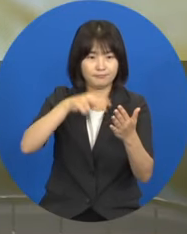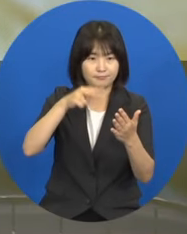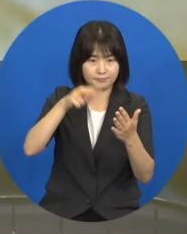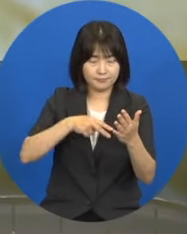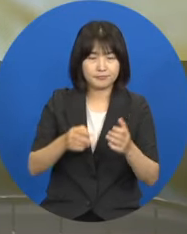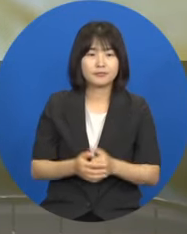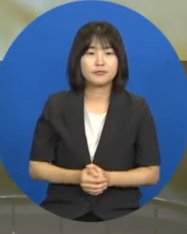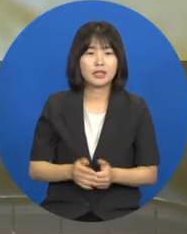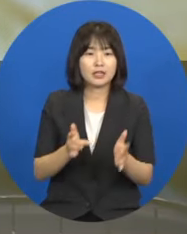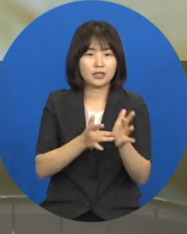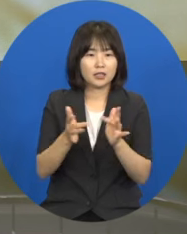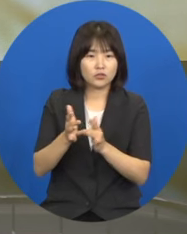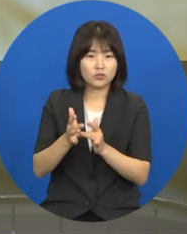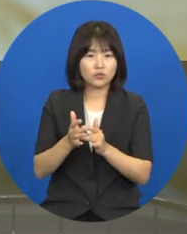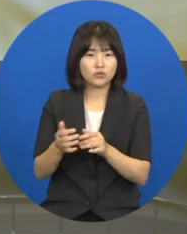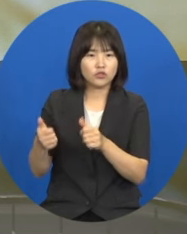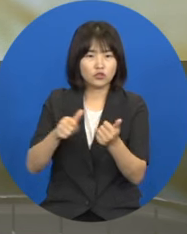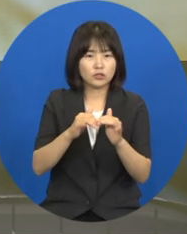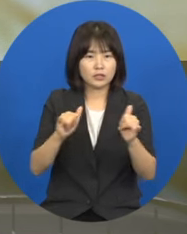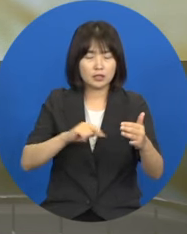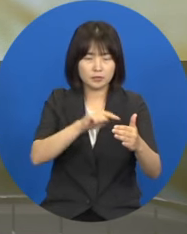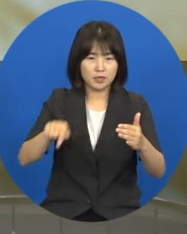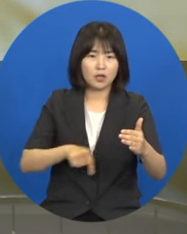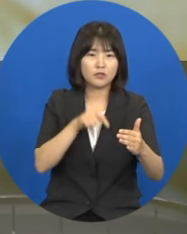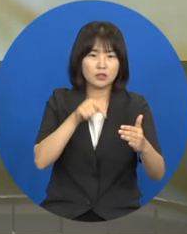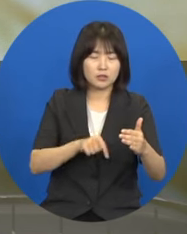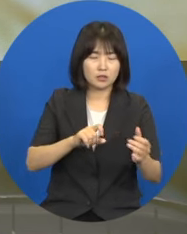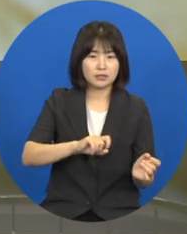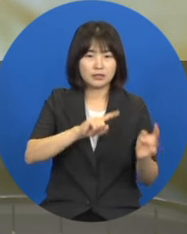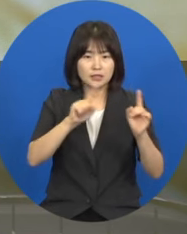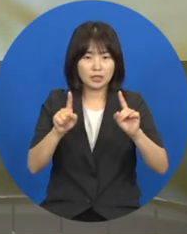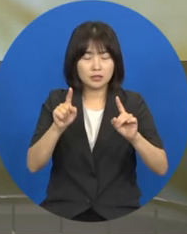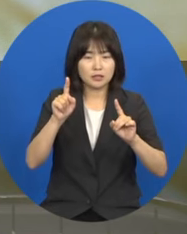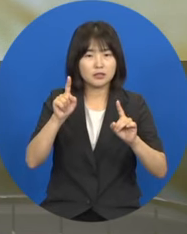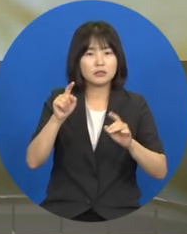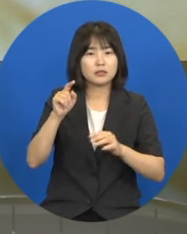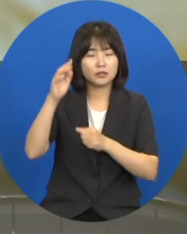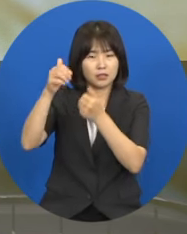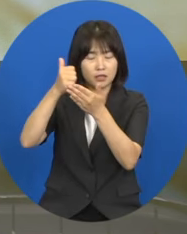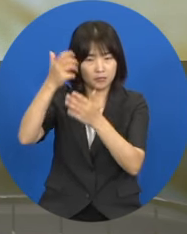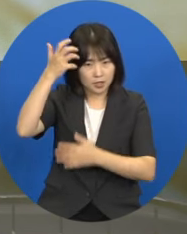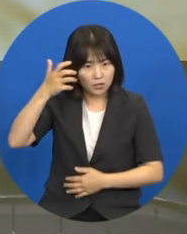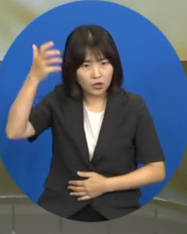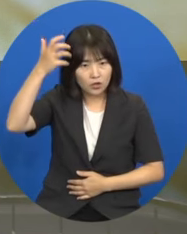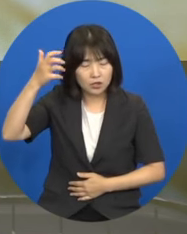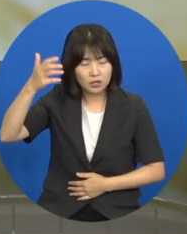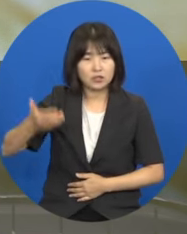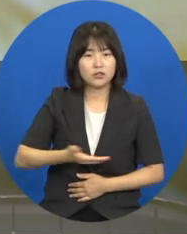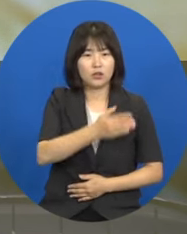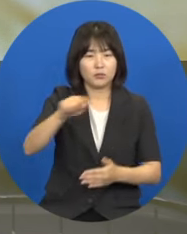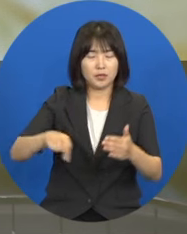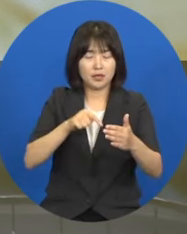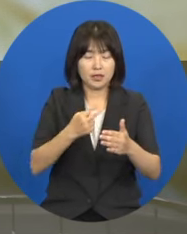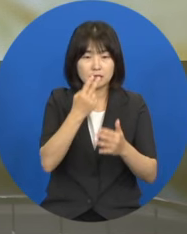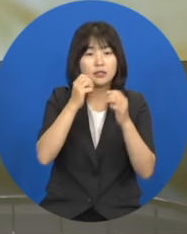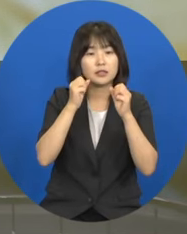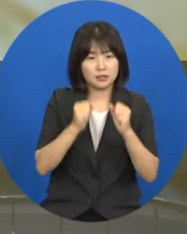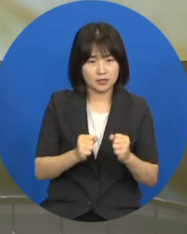읽겠습니다. 예수를 죽은 사람들 가운데서 살리신 분의 영이 여러분 안에